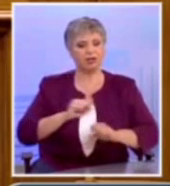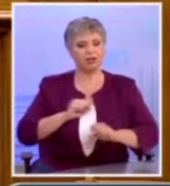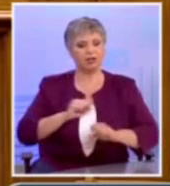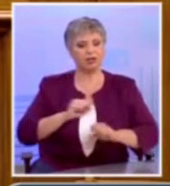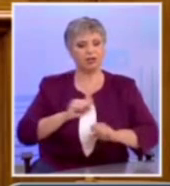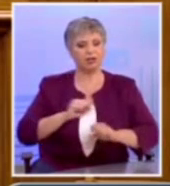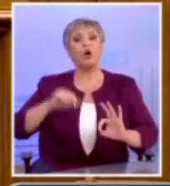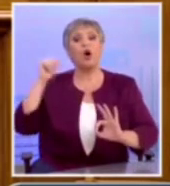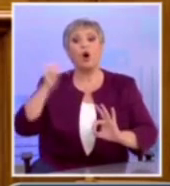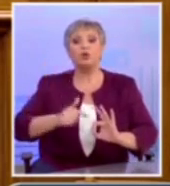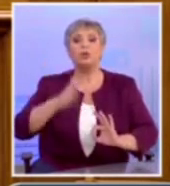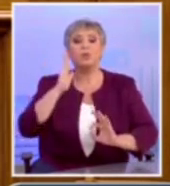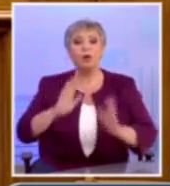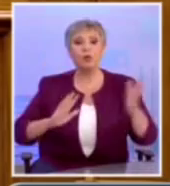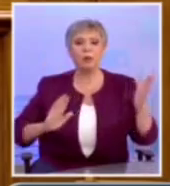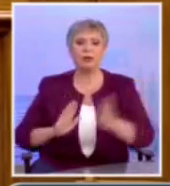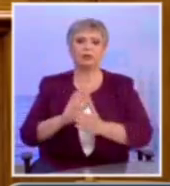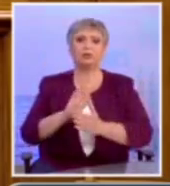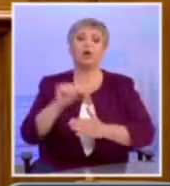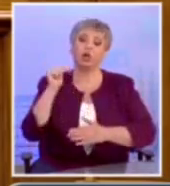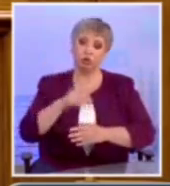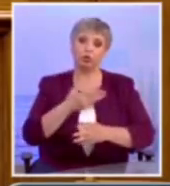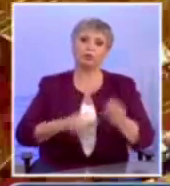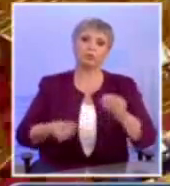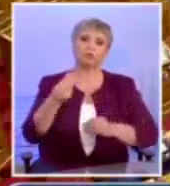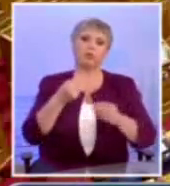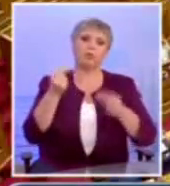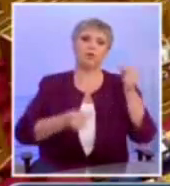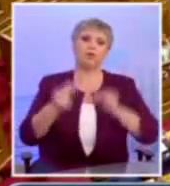έχουμε τεράστιο πρόβλημα. Σας ευχαριστώ πολύ. Κύριε Ησυχία.